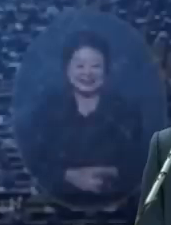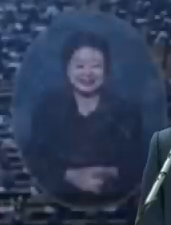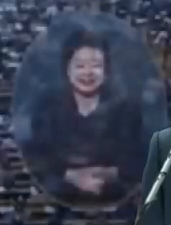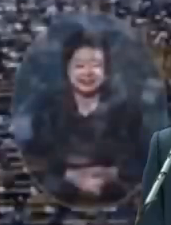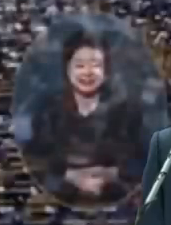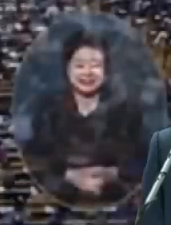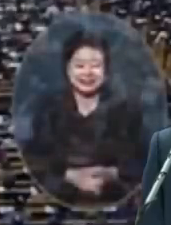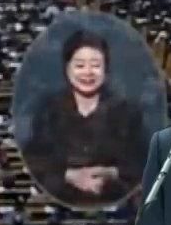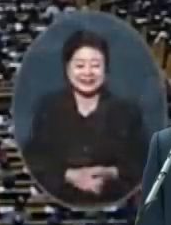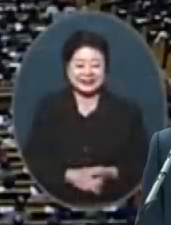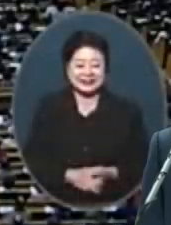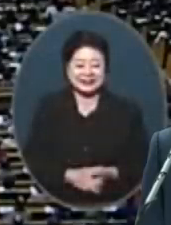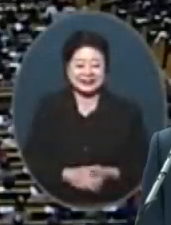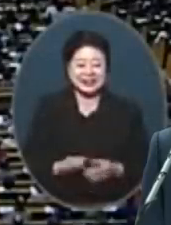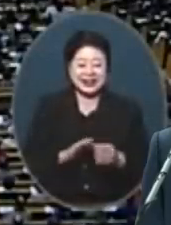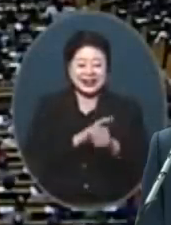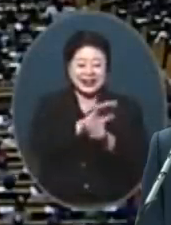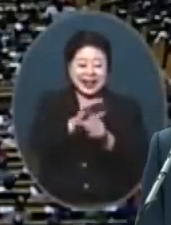아멘.